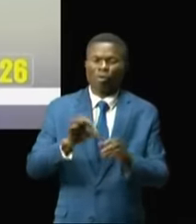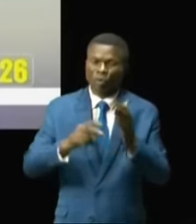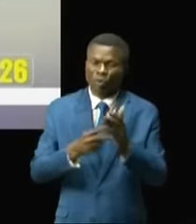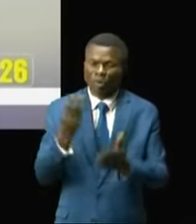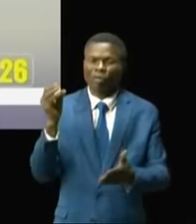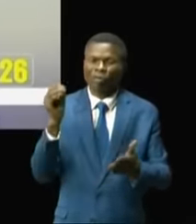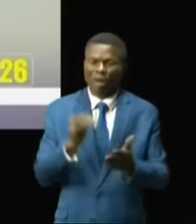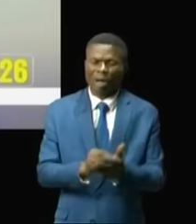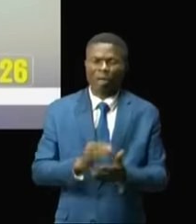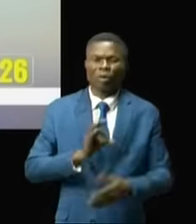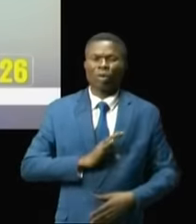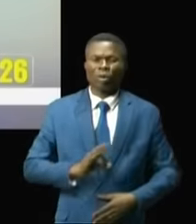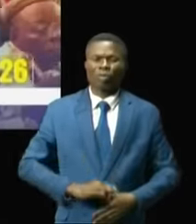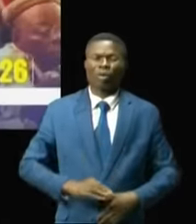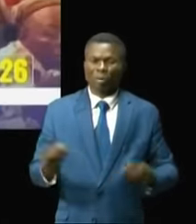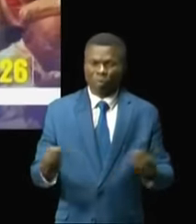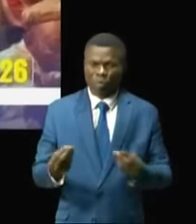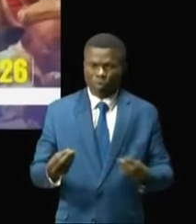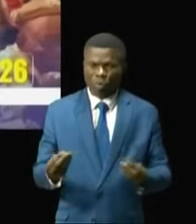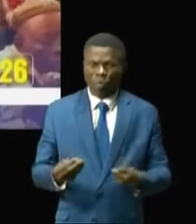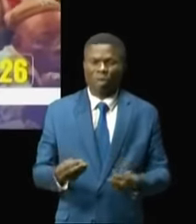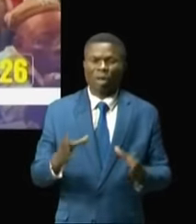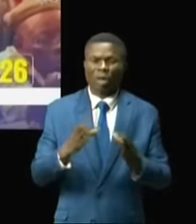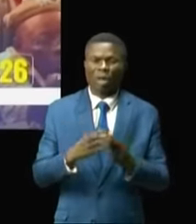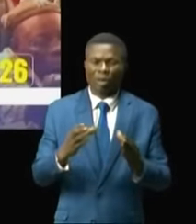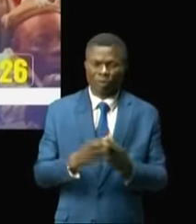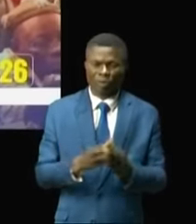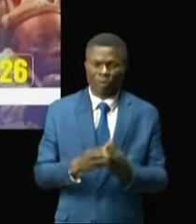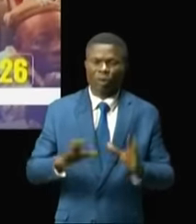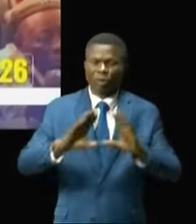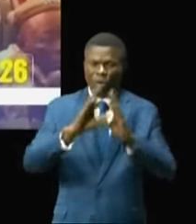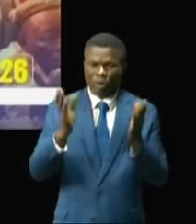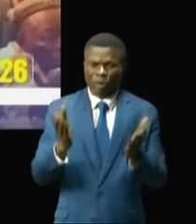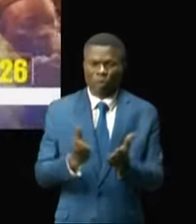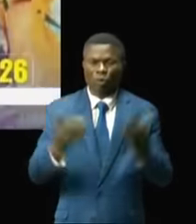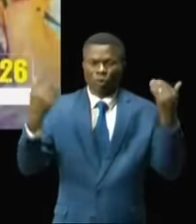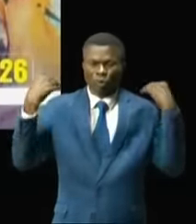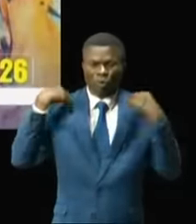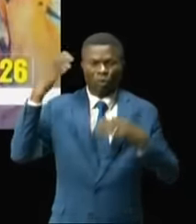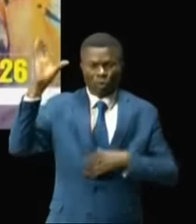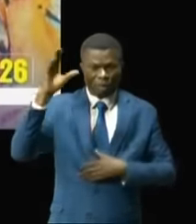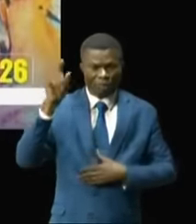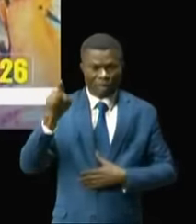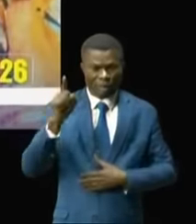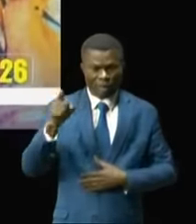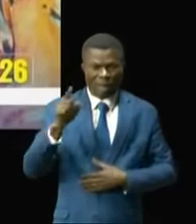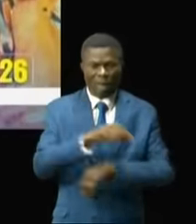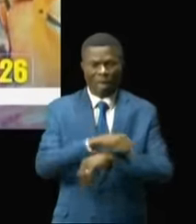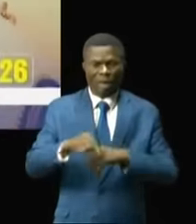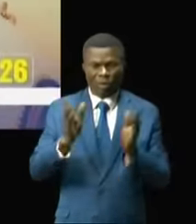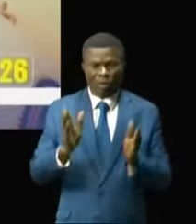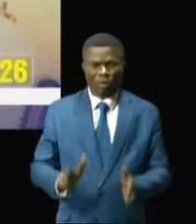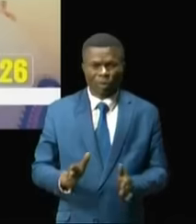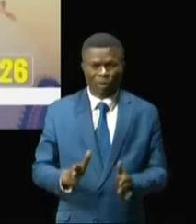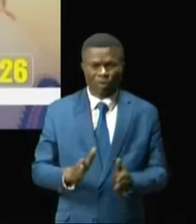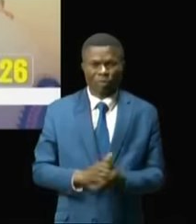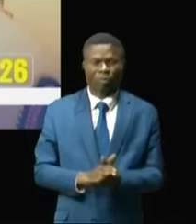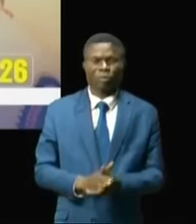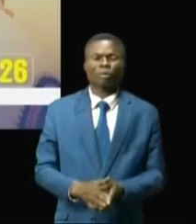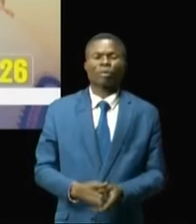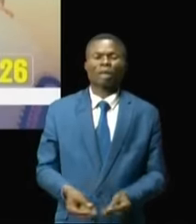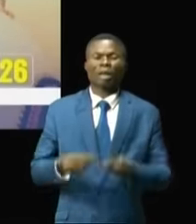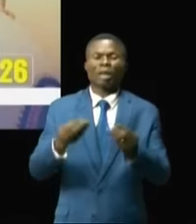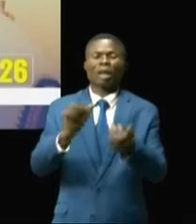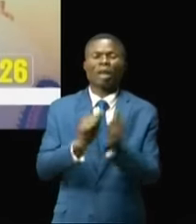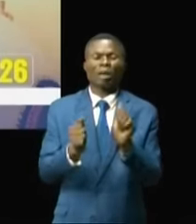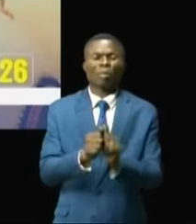à Félix-Antoine Tshisekedi Tshilombo avec presque tous les chefs traditionnels de cette entité administrative qui lui ont soumis